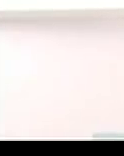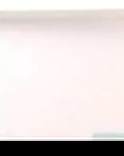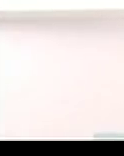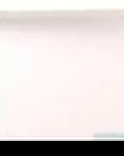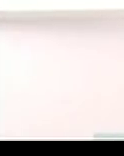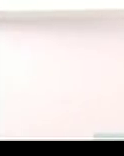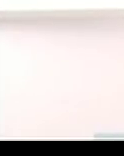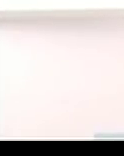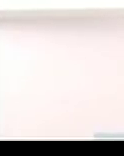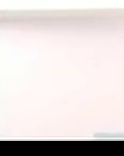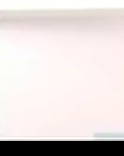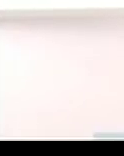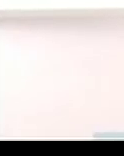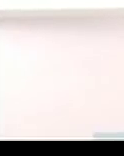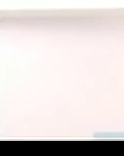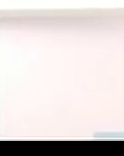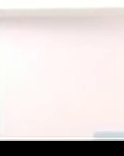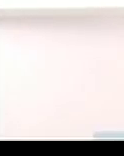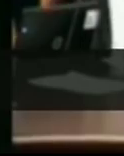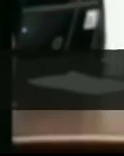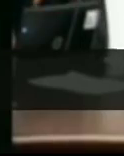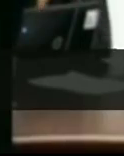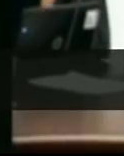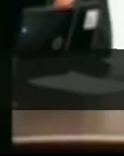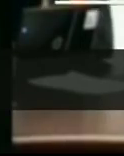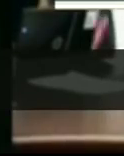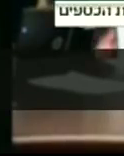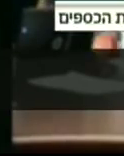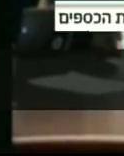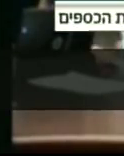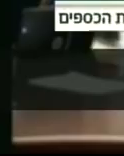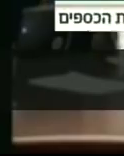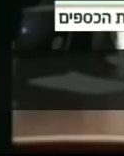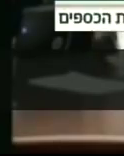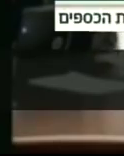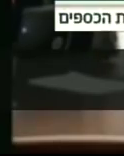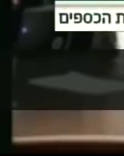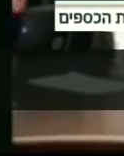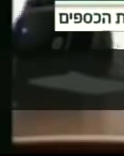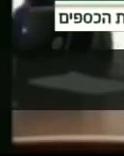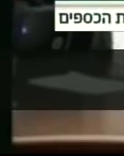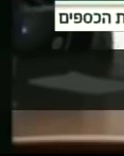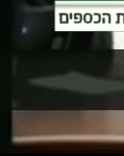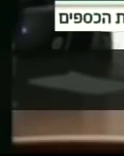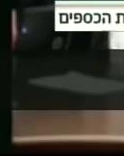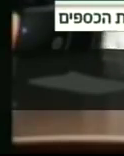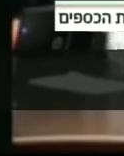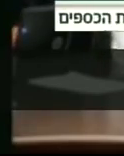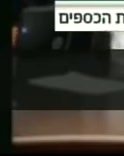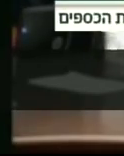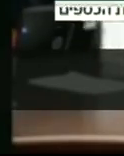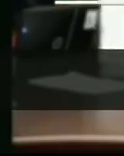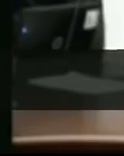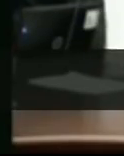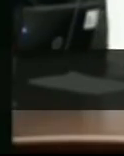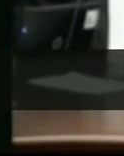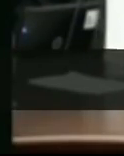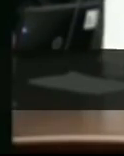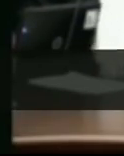לליל הסדר, או עם תקציב או בלי שר אוצר. לא יהיה תקציב! אז נבוא לליל הסדר בלי שר אוצר. אולי יום שישי, משהו.